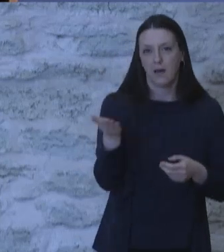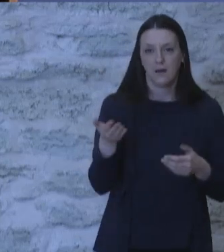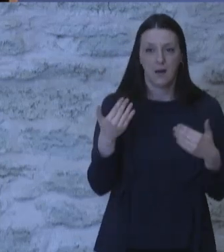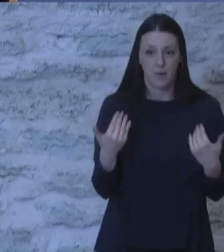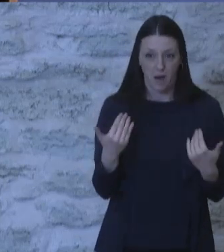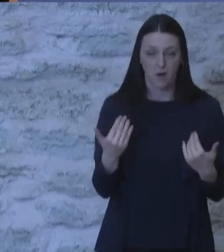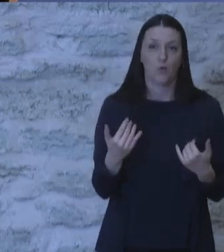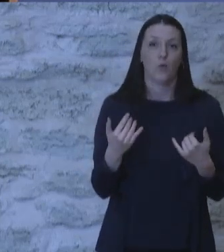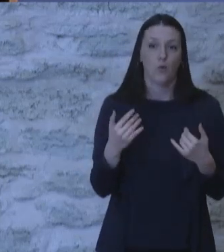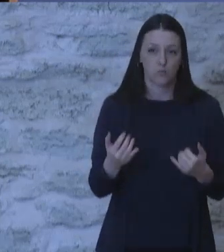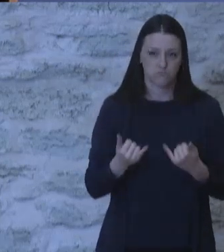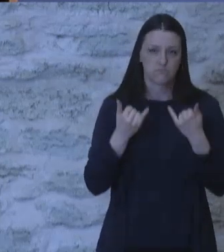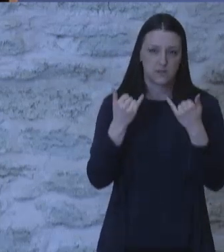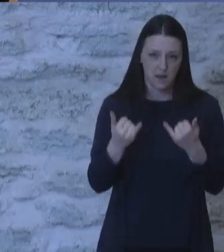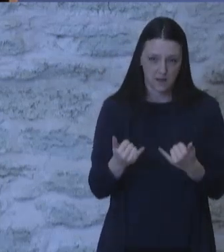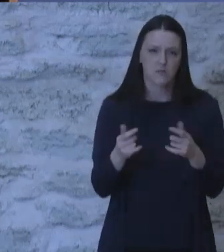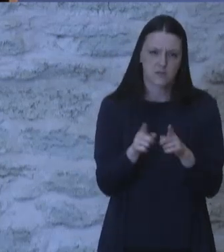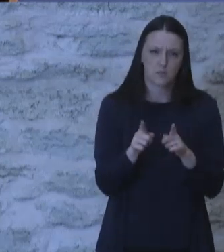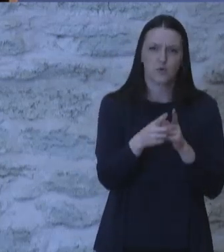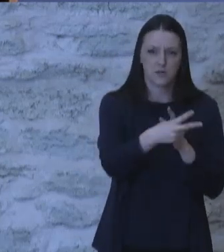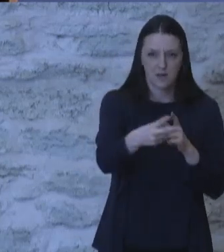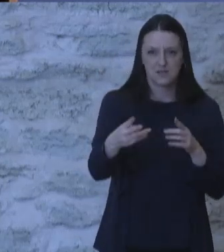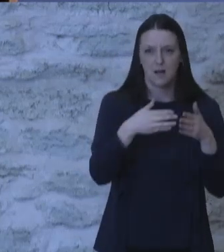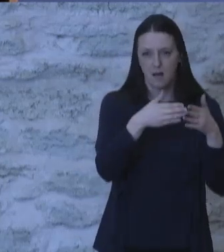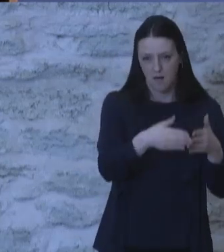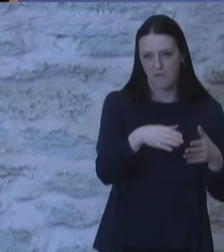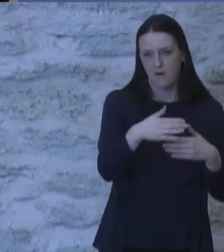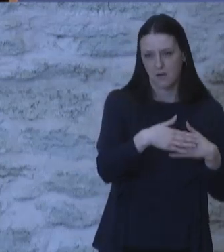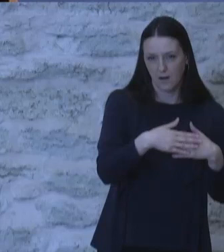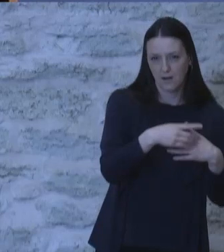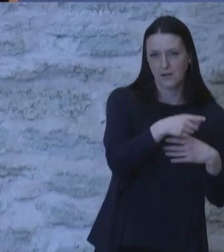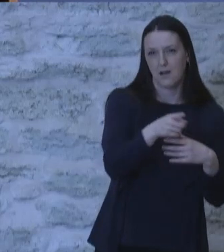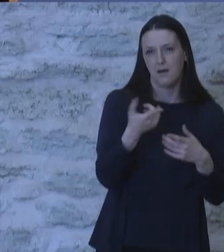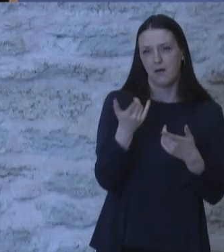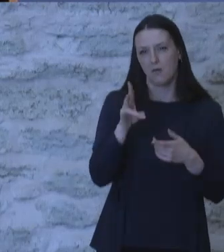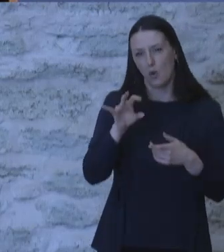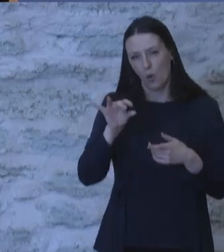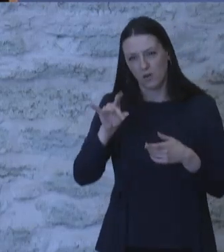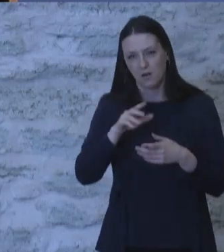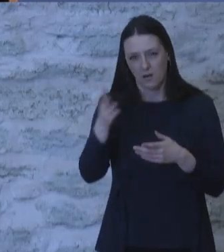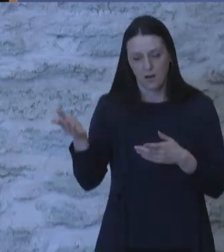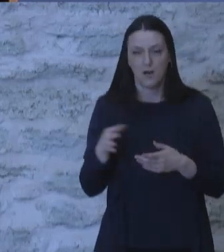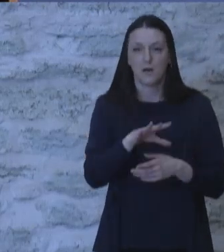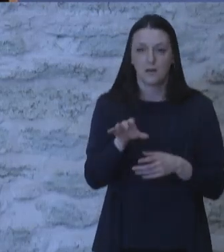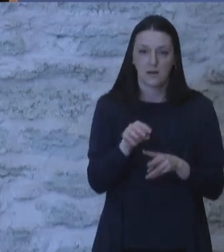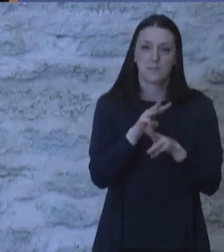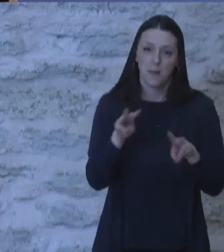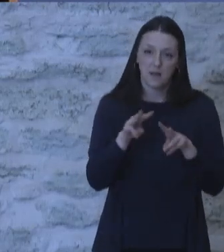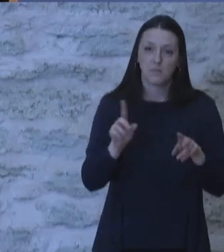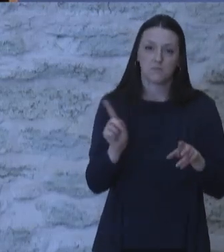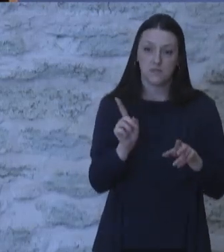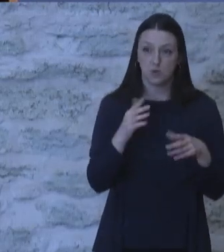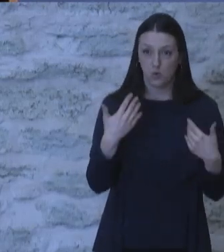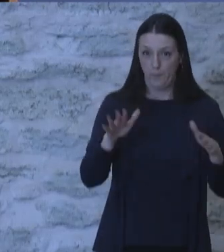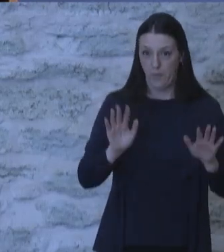seisuga loomulikult kehtivad need ka Tallinkile ja kehtivad ka siis lennuettevõtetele. Need meetmed, mida valitsus on